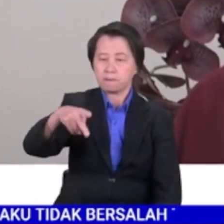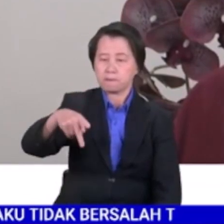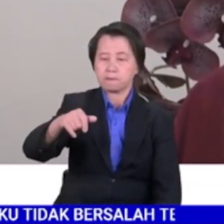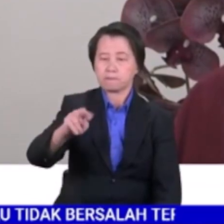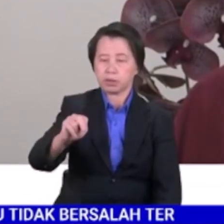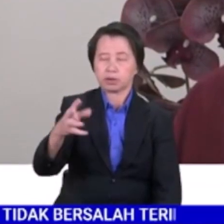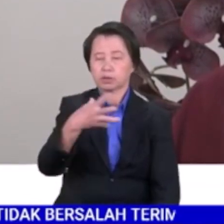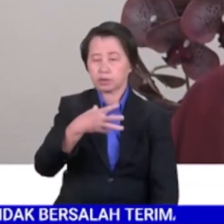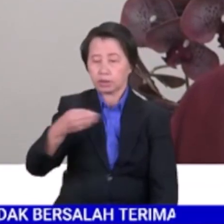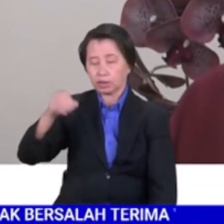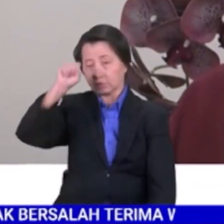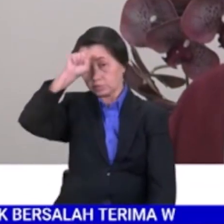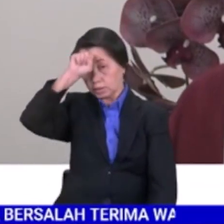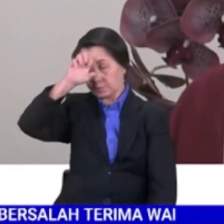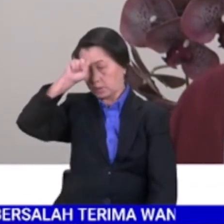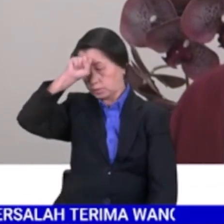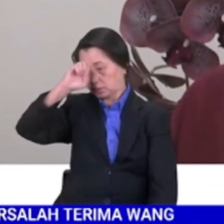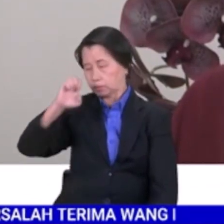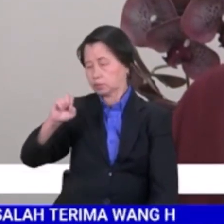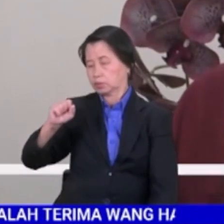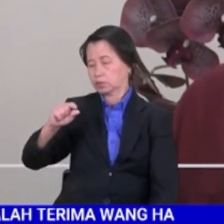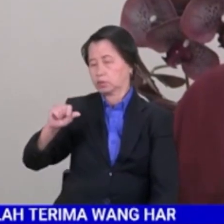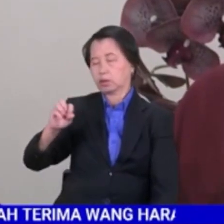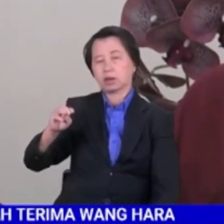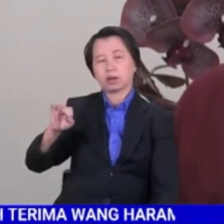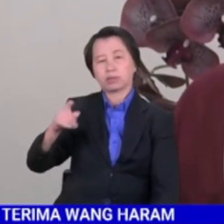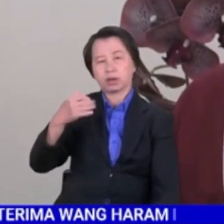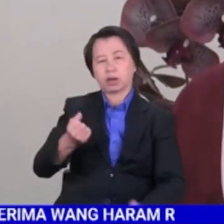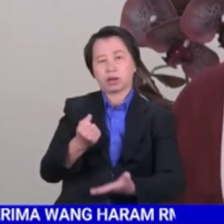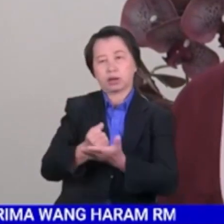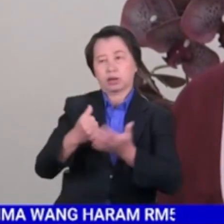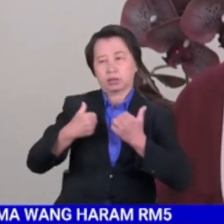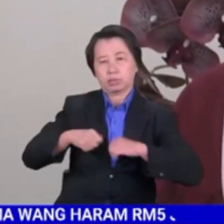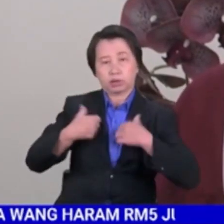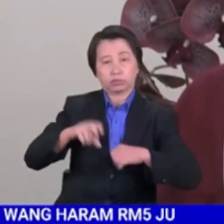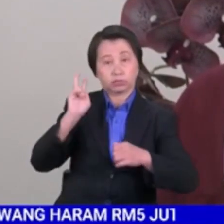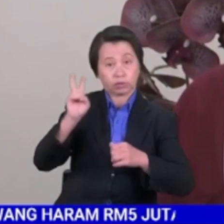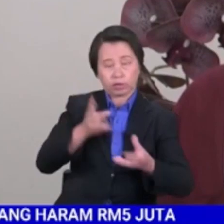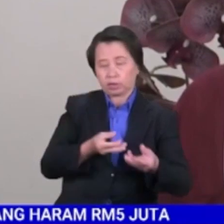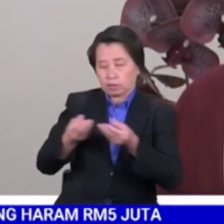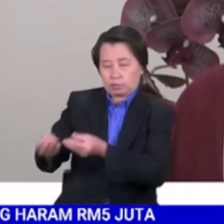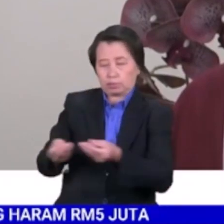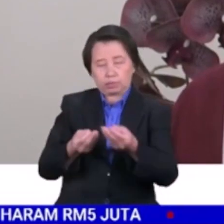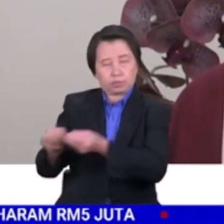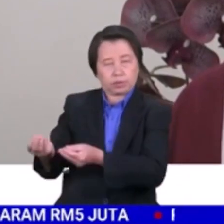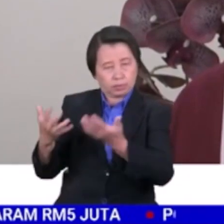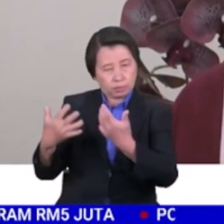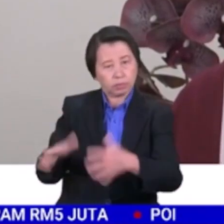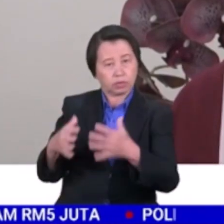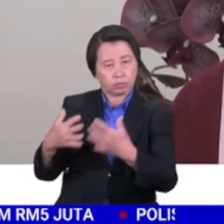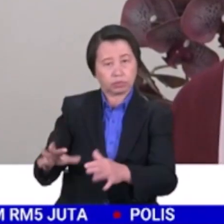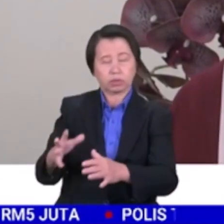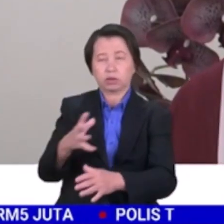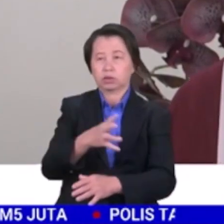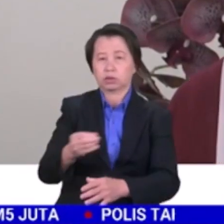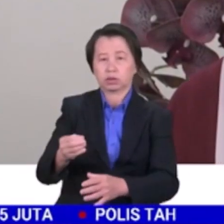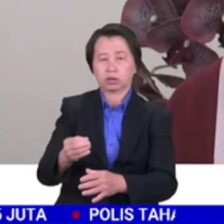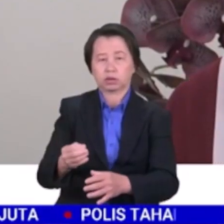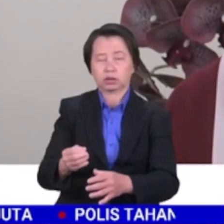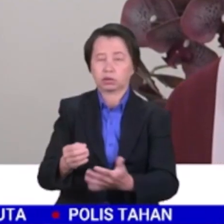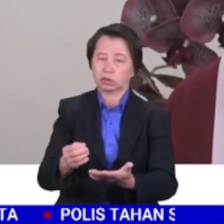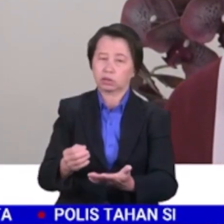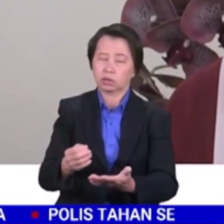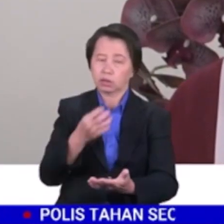dah hantar di Segamat dari segi sumbangan berunsurkan pakaian, pakaian terpakai dan juga